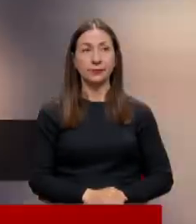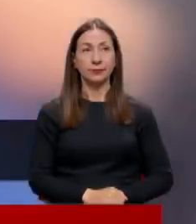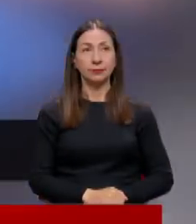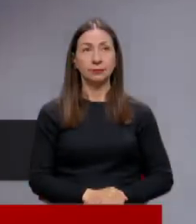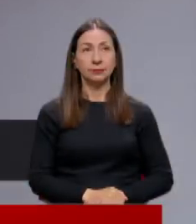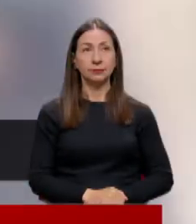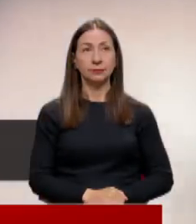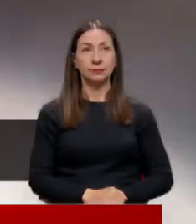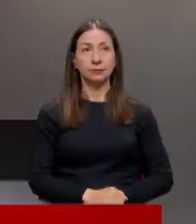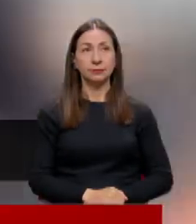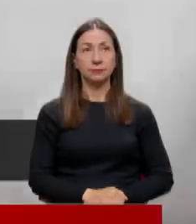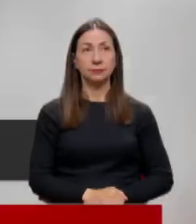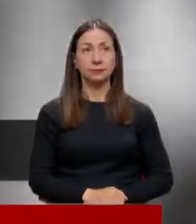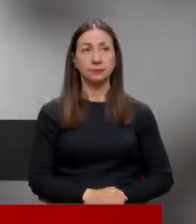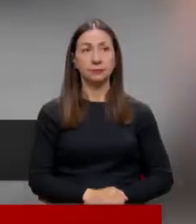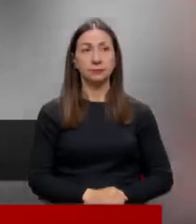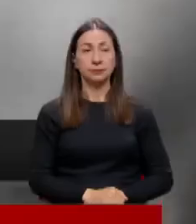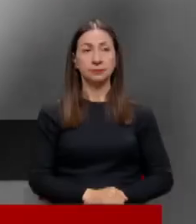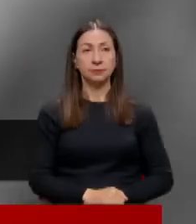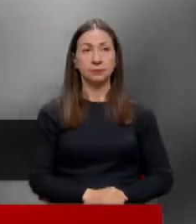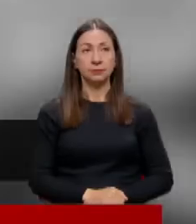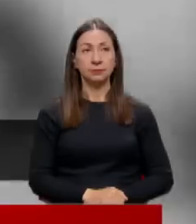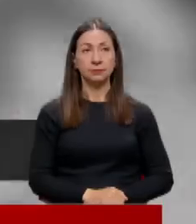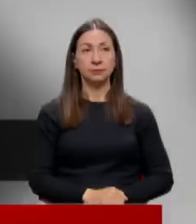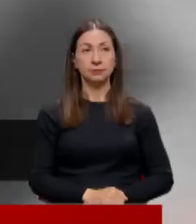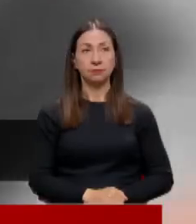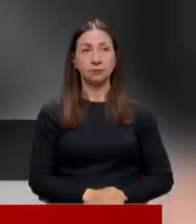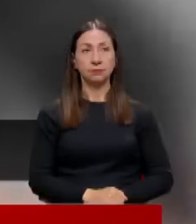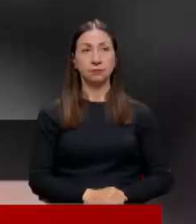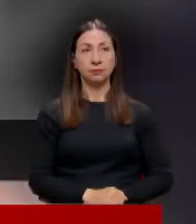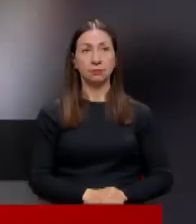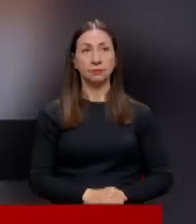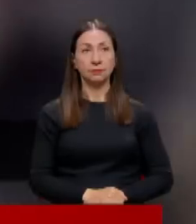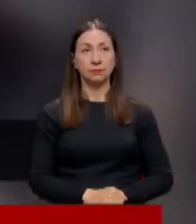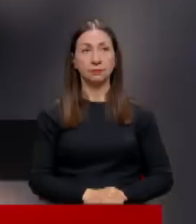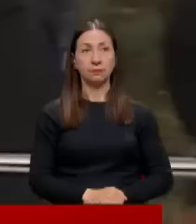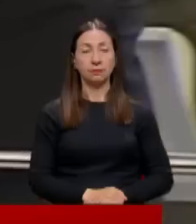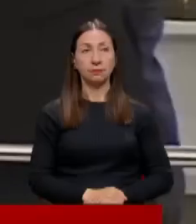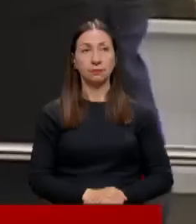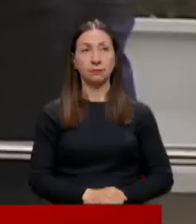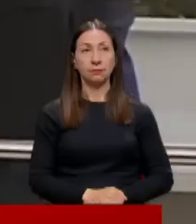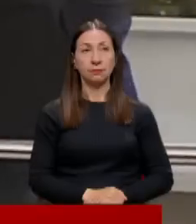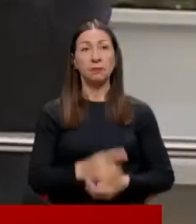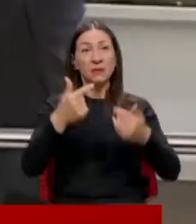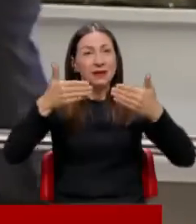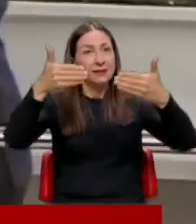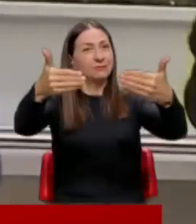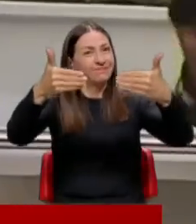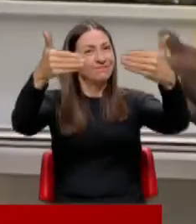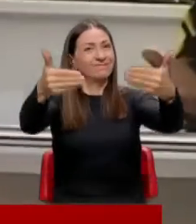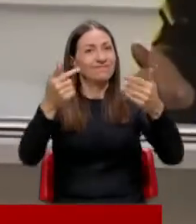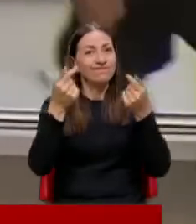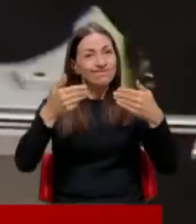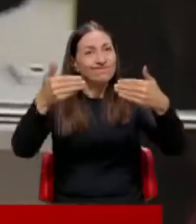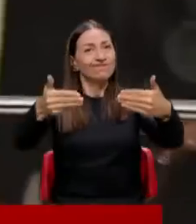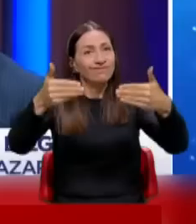abla. Sakin bir saniye. Görüyorsunuz işte, görüyorsunuz. Buyurun. Biraz geriye. Biraz